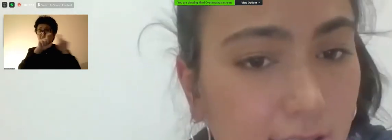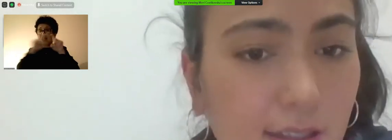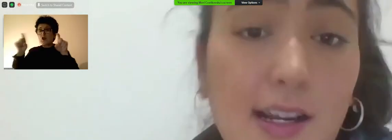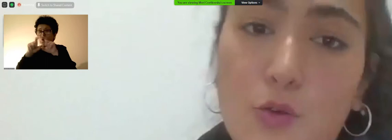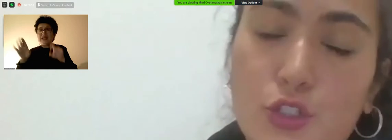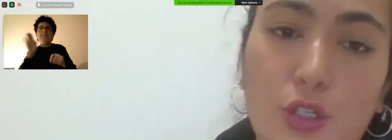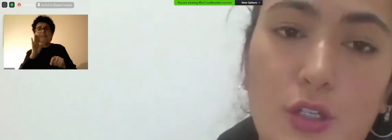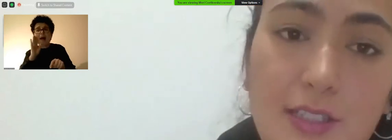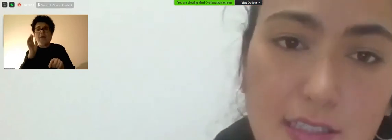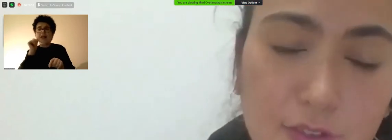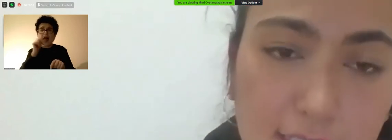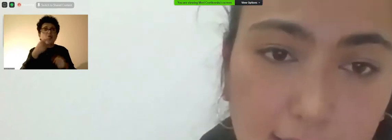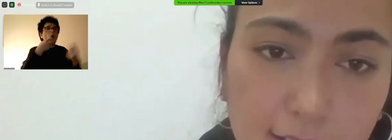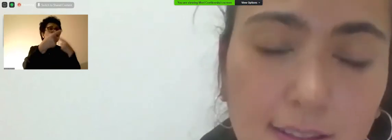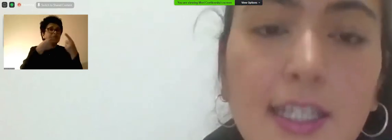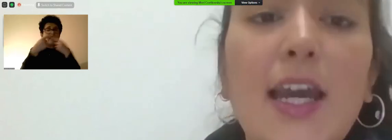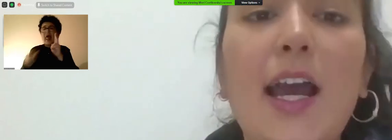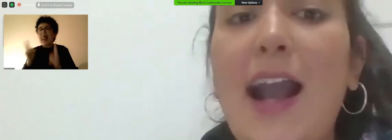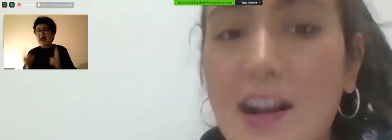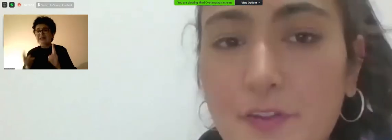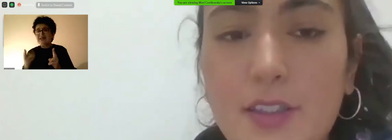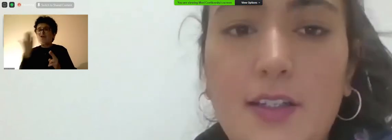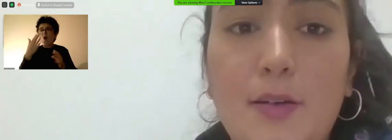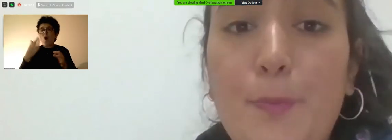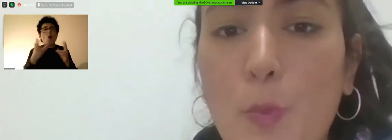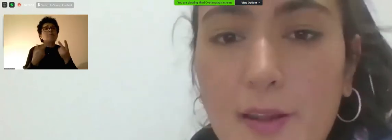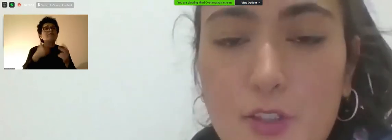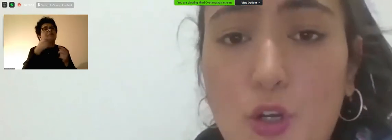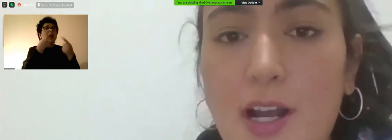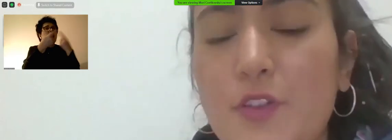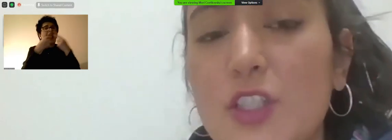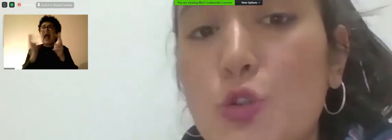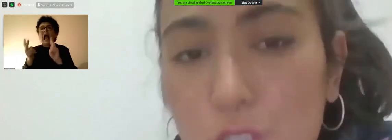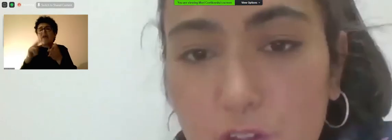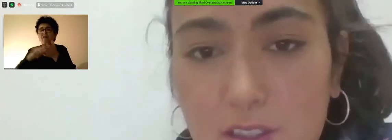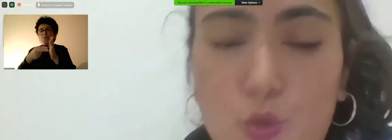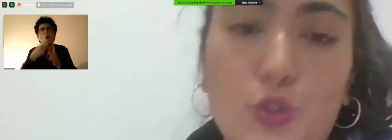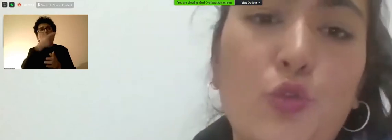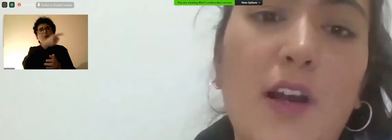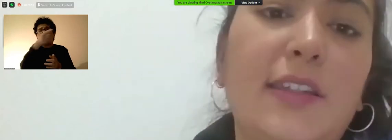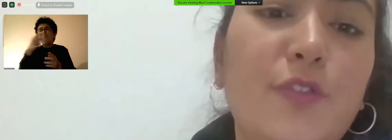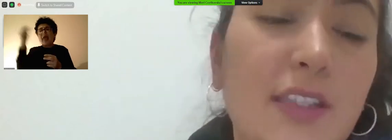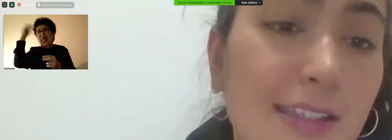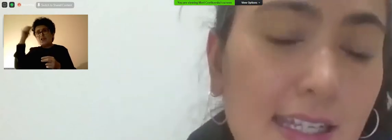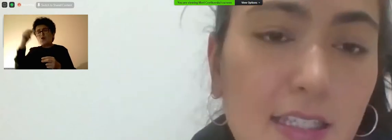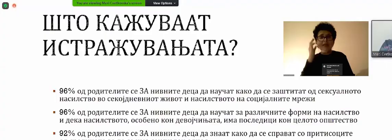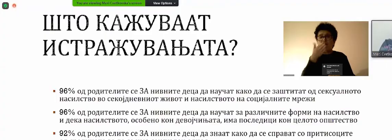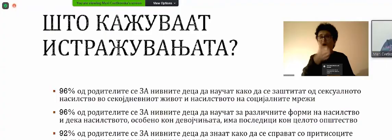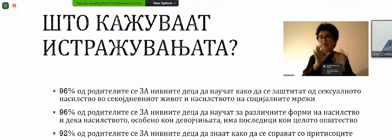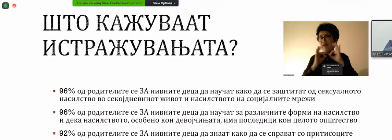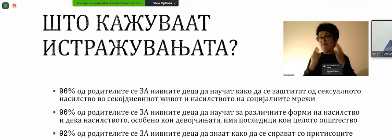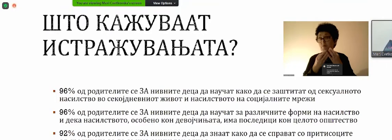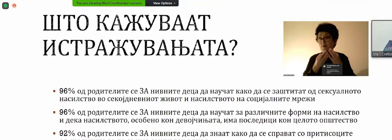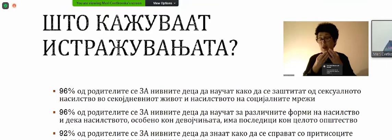родителите, како и со наставниците, какви проблеми, со какви искуства се соочуваат нивните деца,